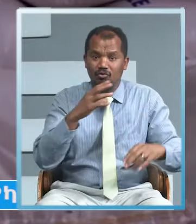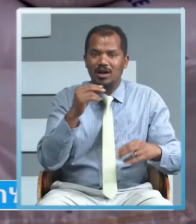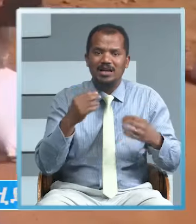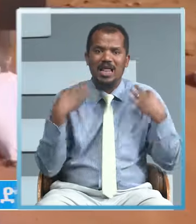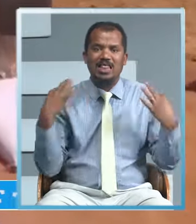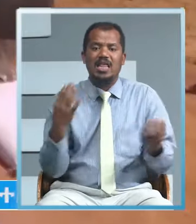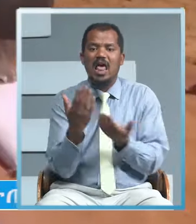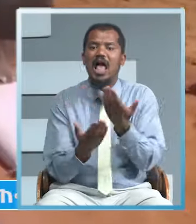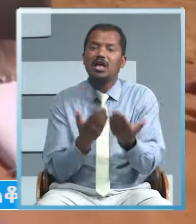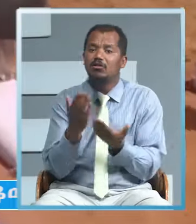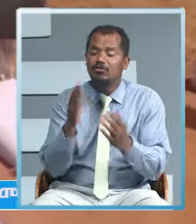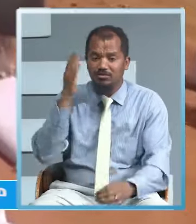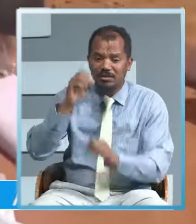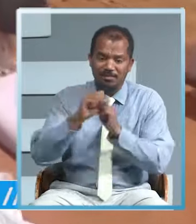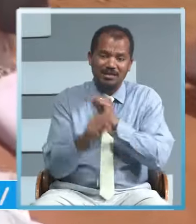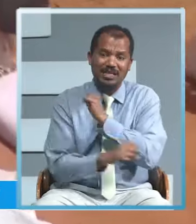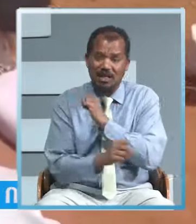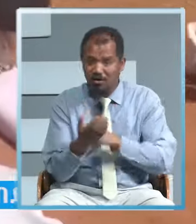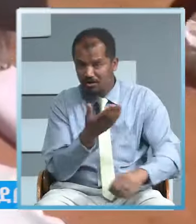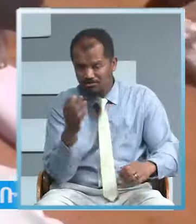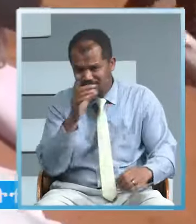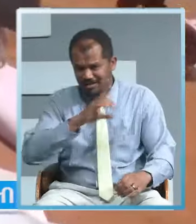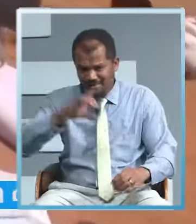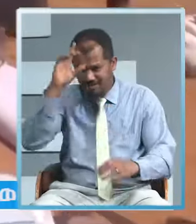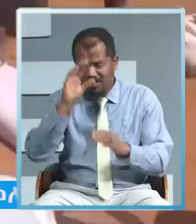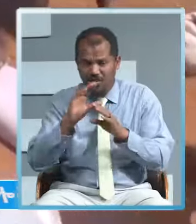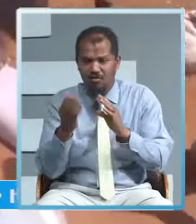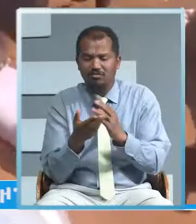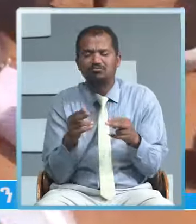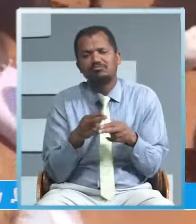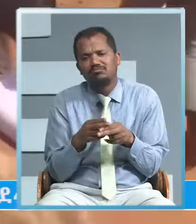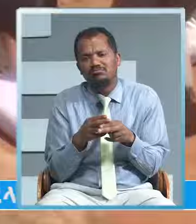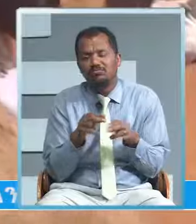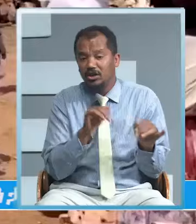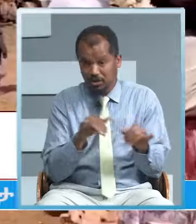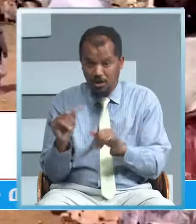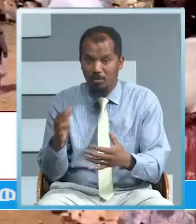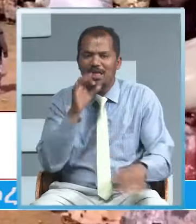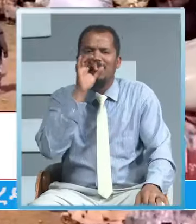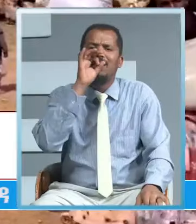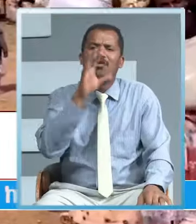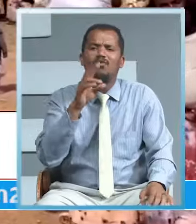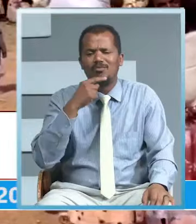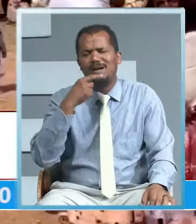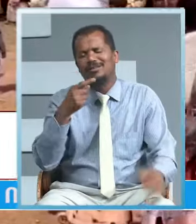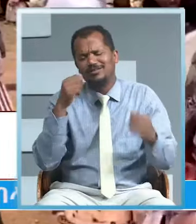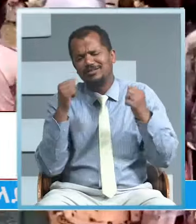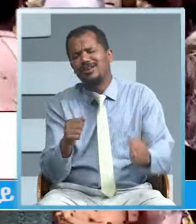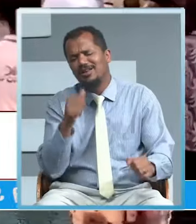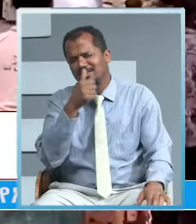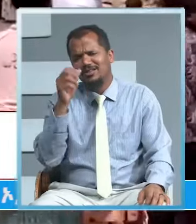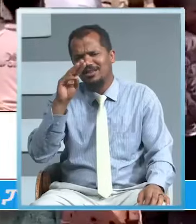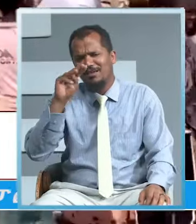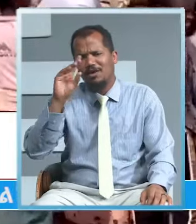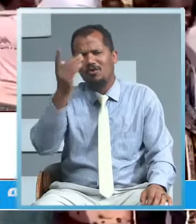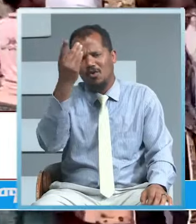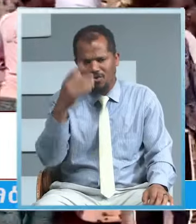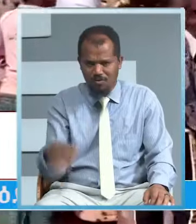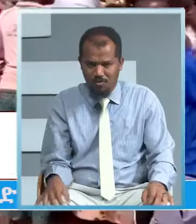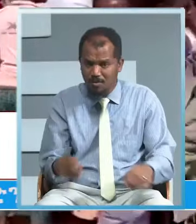የጤና አገልግሎትን የመሰሉ መሰረታዊ ነገሮች በከፍተኛ ሁኔታ አጥረዋል፣ እንዲያውም የሉም ማለት ይቻላል ብሏል ኢሰመኮ